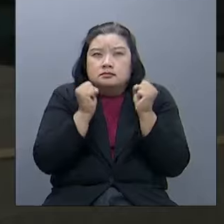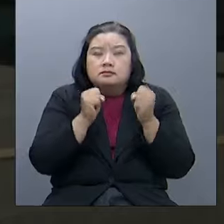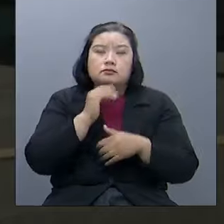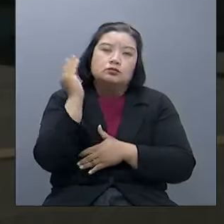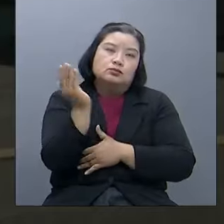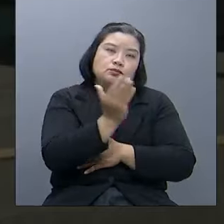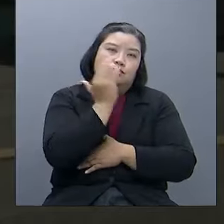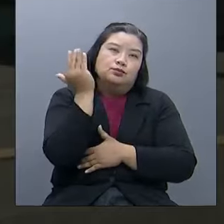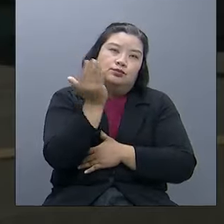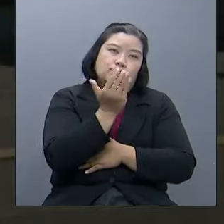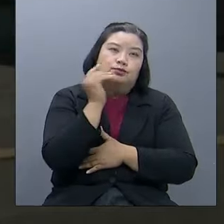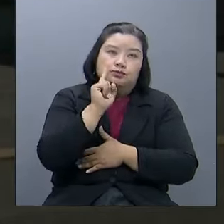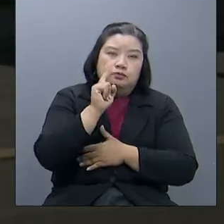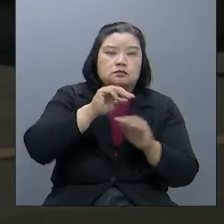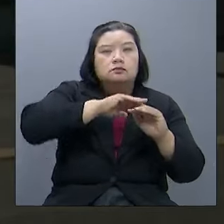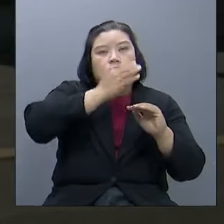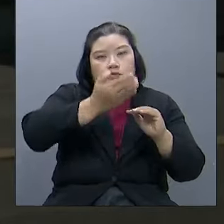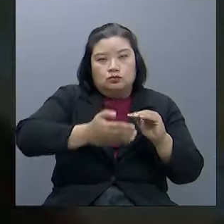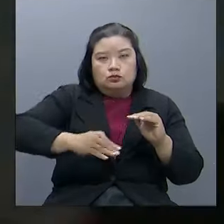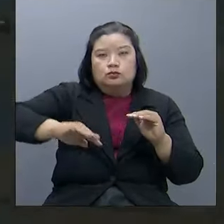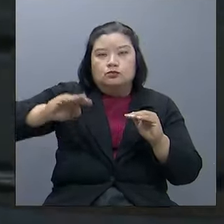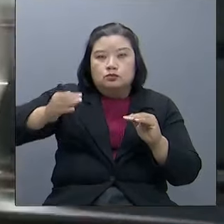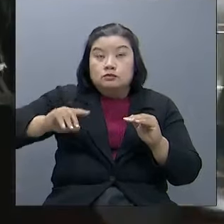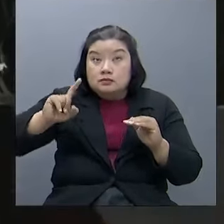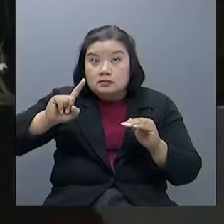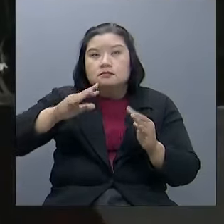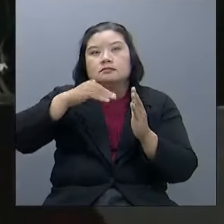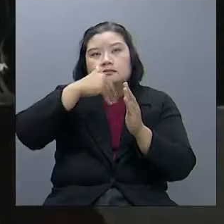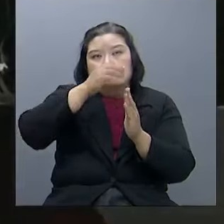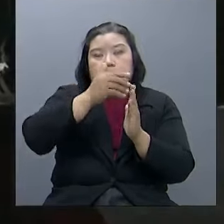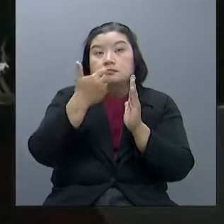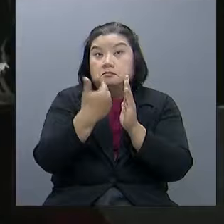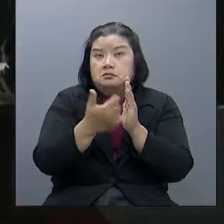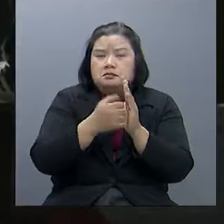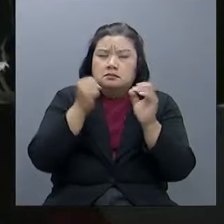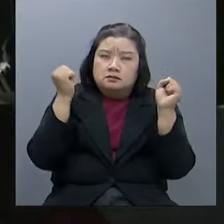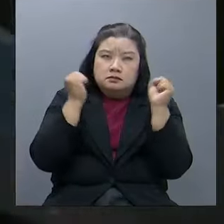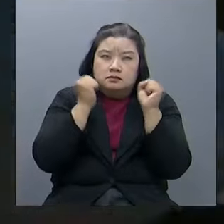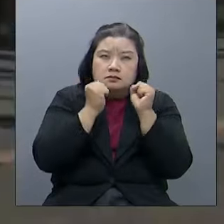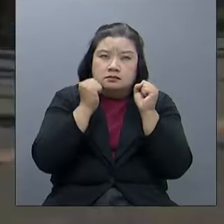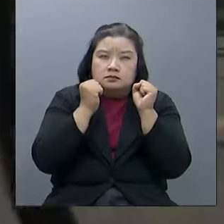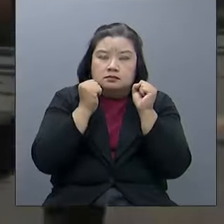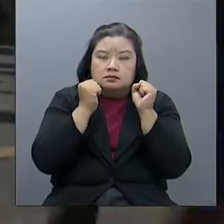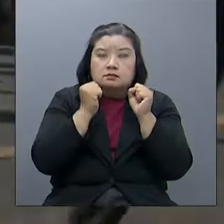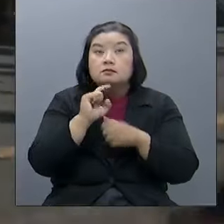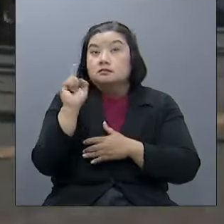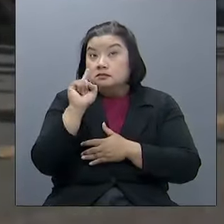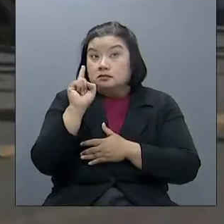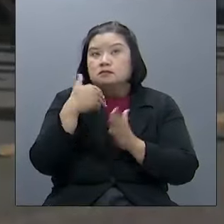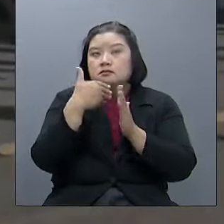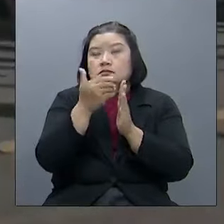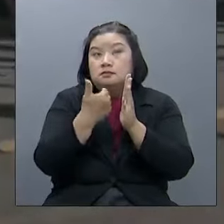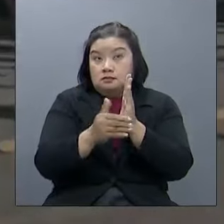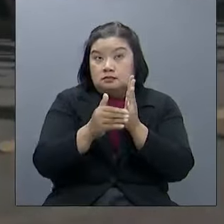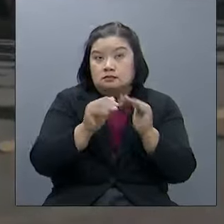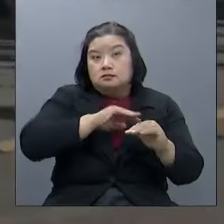ะคะสำหรับบริเวณพื้นที่ยอดเขาสูงทางภาคเหนือและภาคอีสานนั้นจะมีอากาศที่หนาวถึงหนาวจัดค่ะขอให้ผู้ที่อาศัยอยู่ในบริเวณพื้นที่ยอดเขา